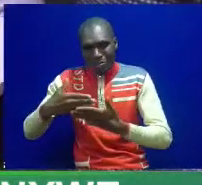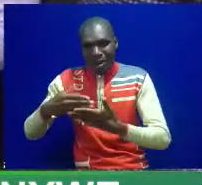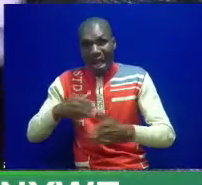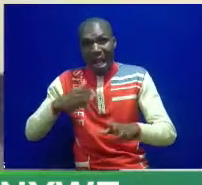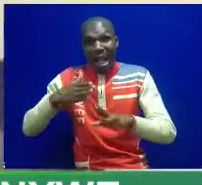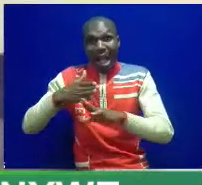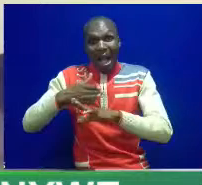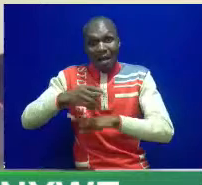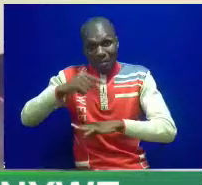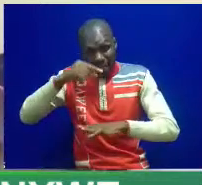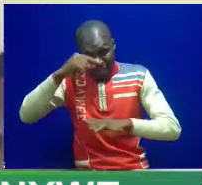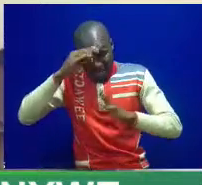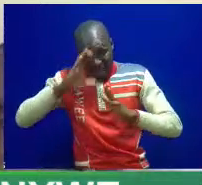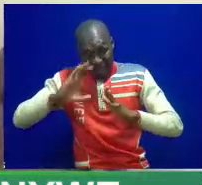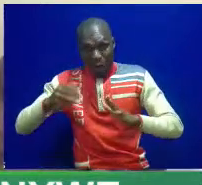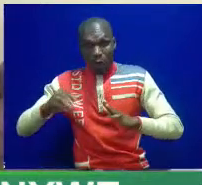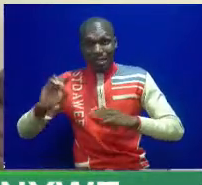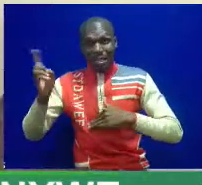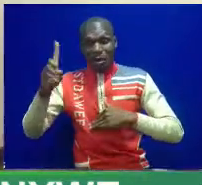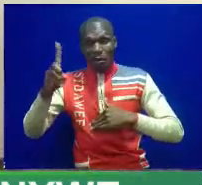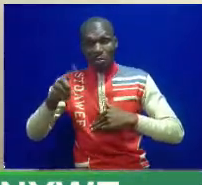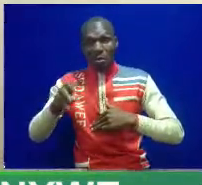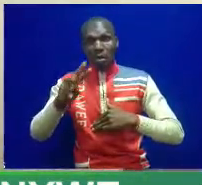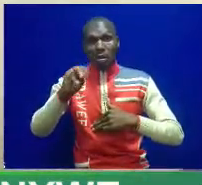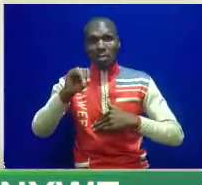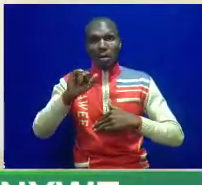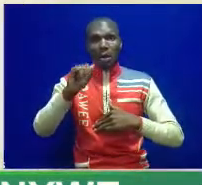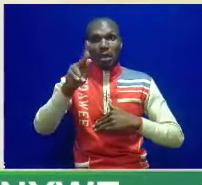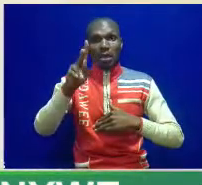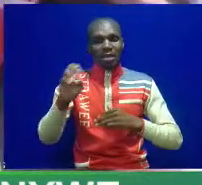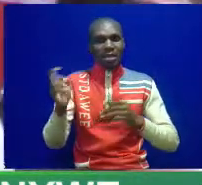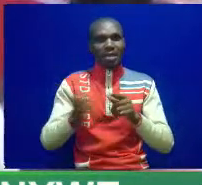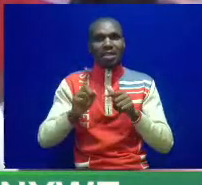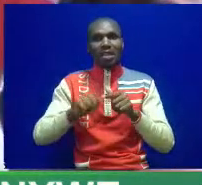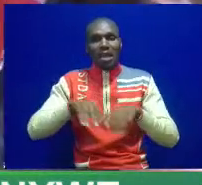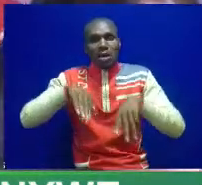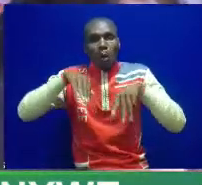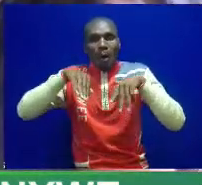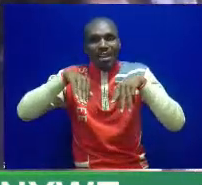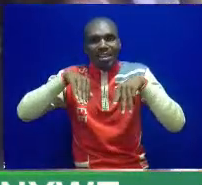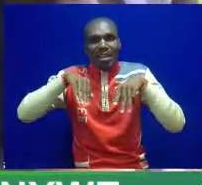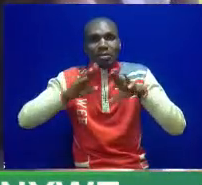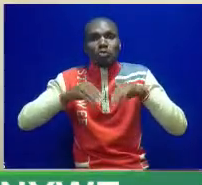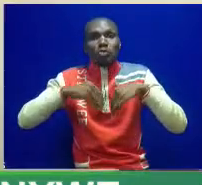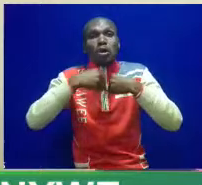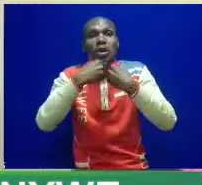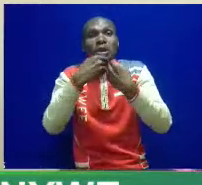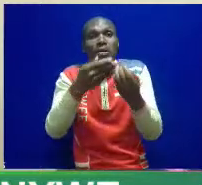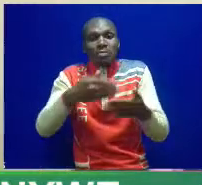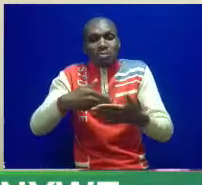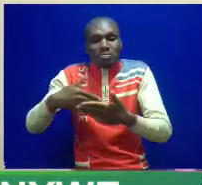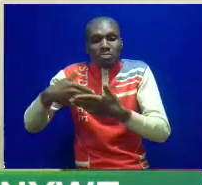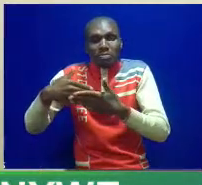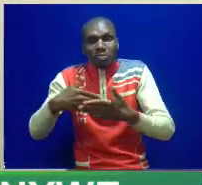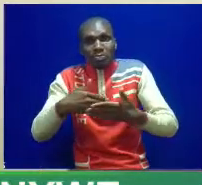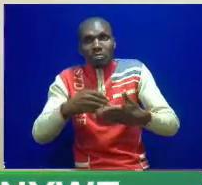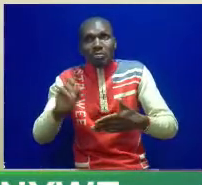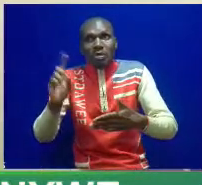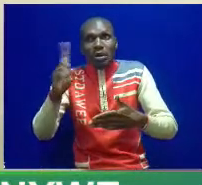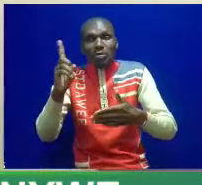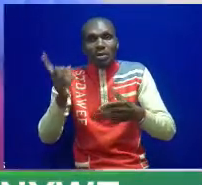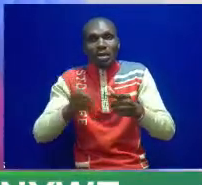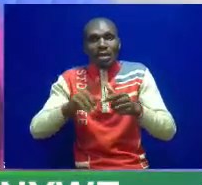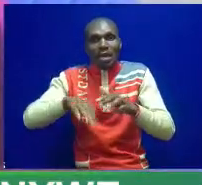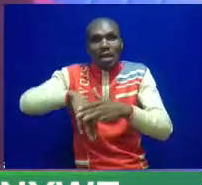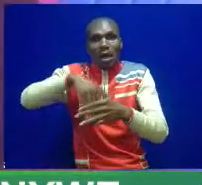mo governor we county ya Nairobi Mike Mbuvi Sonko, koganya iru mwano yu Sagini goika Nairobi, ilianyale kumo ira sense ya